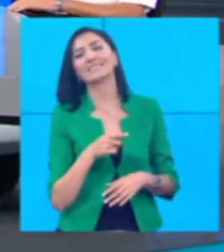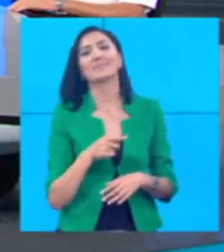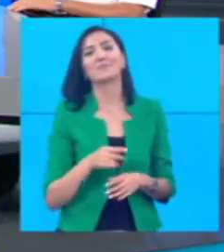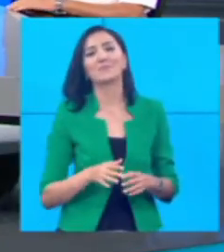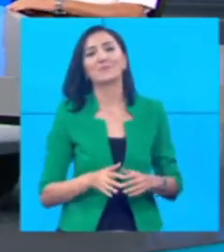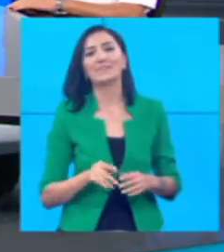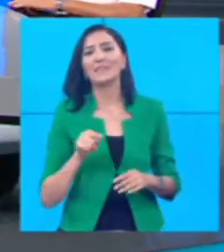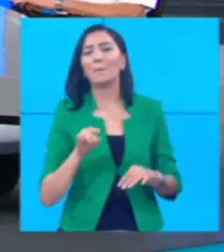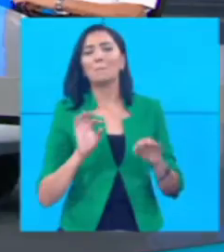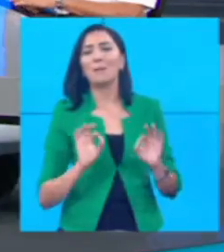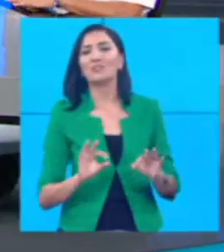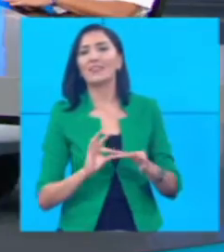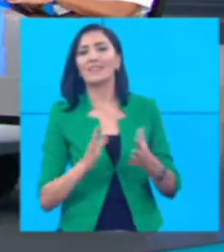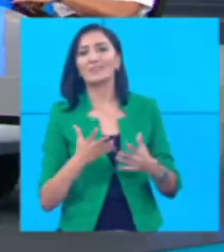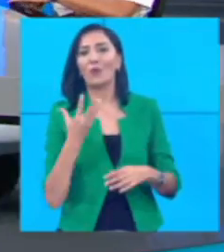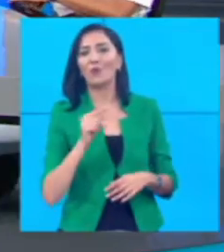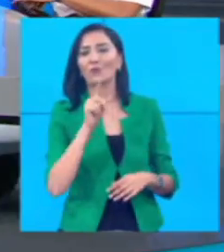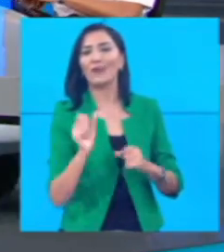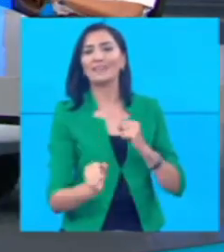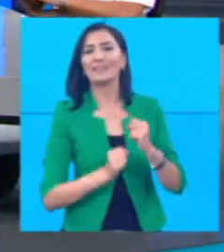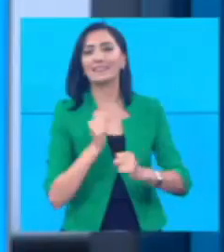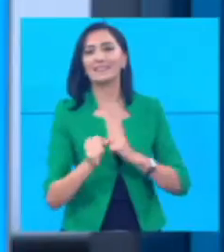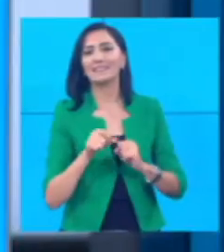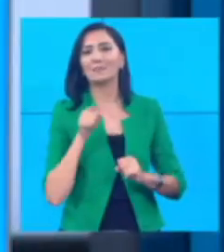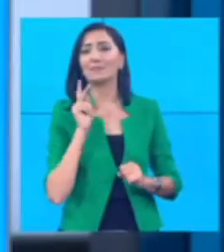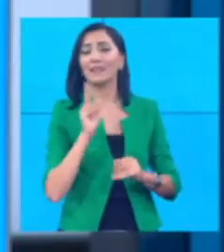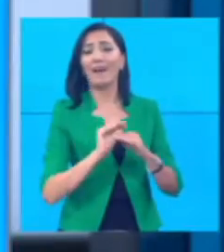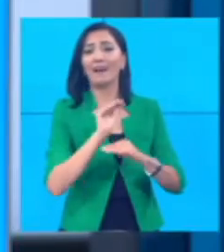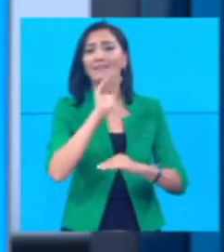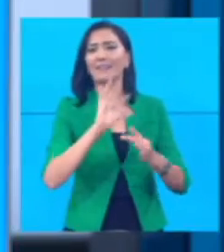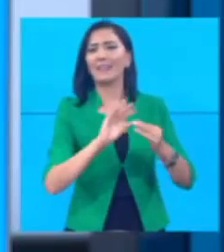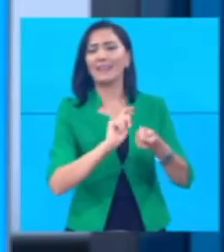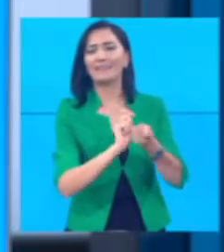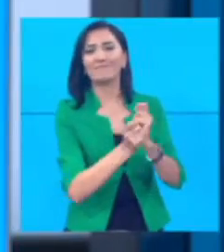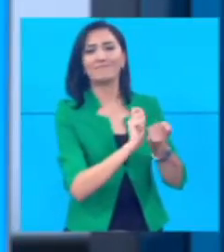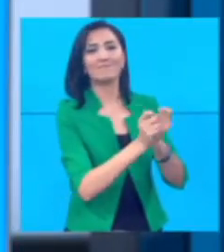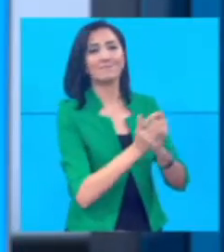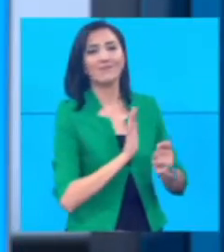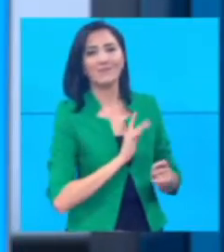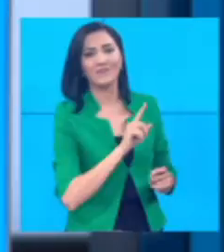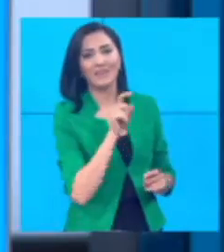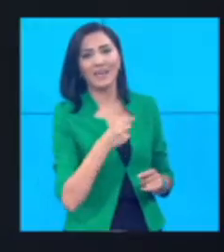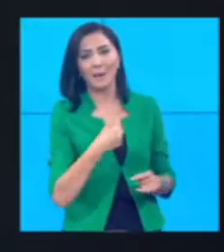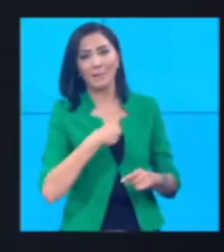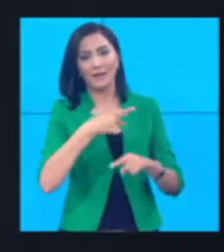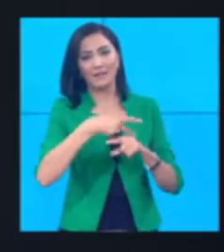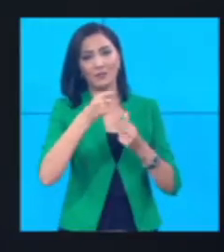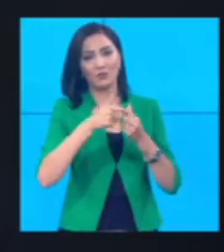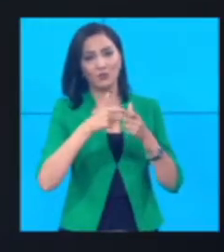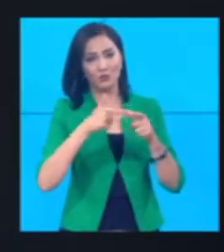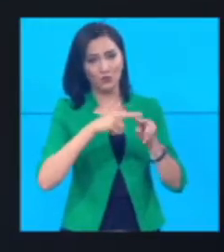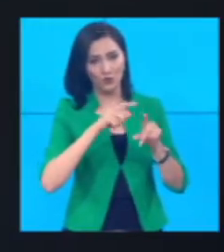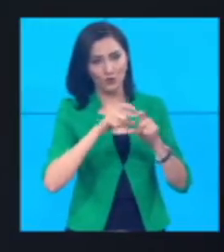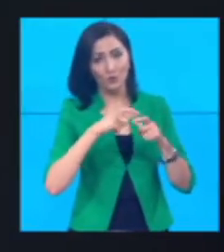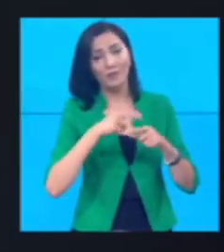Evet, senin başlangıcın nasıl oldu atletizme? Sonra senin hayatında neleri değiştirdi? Ben Zübeyde